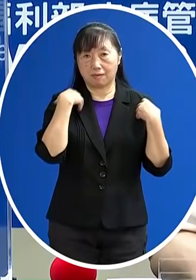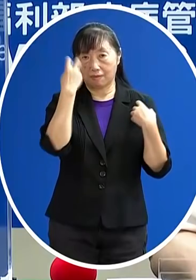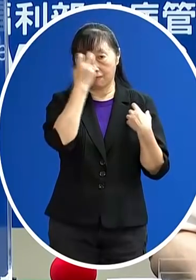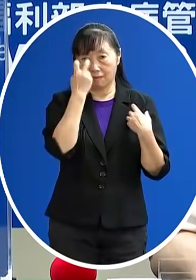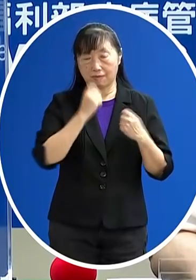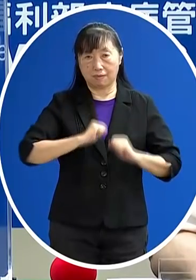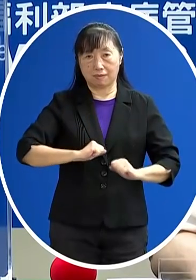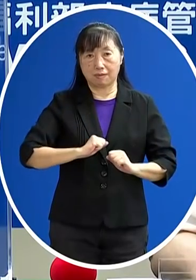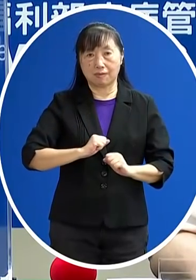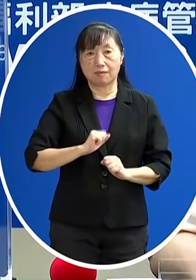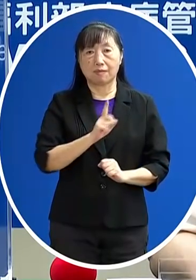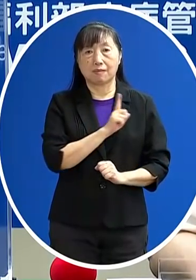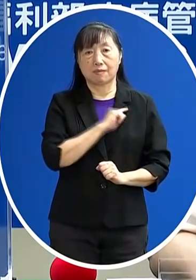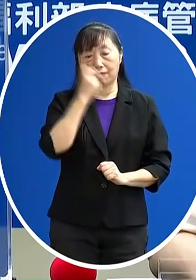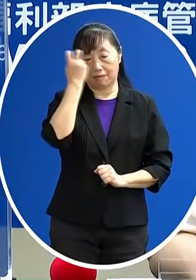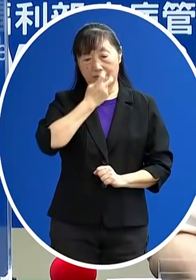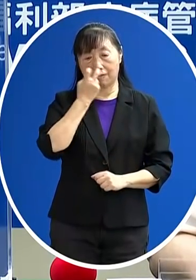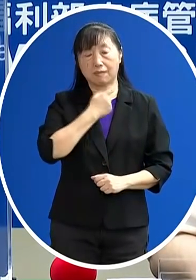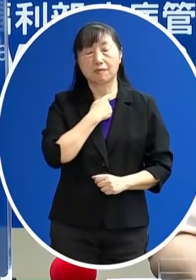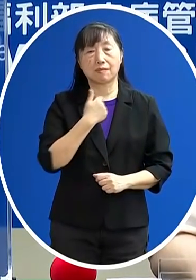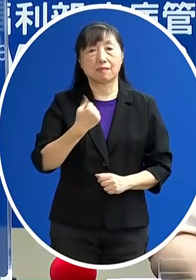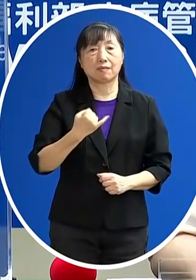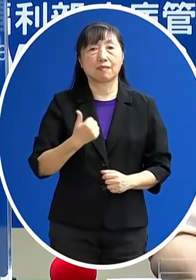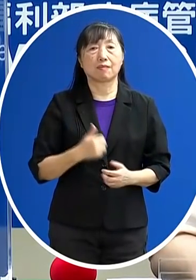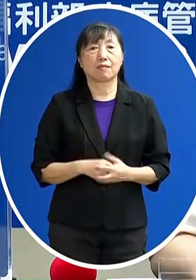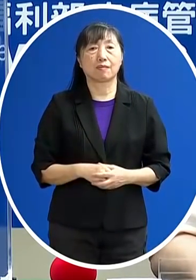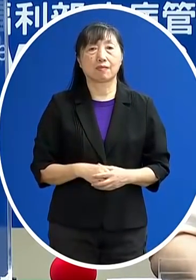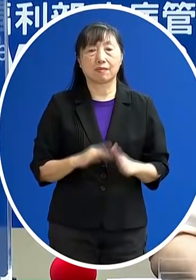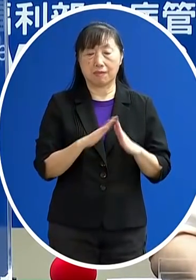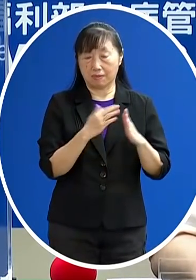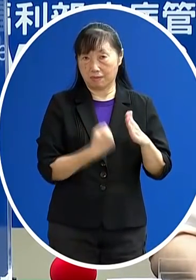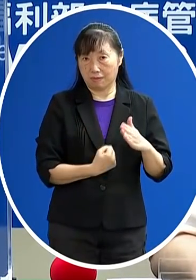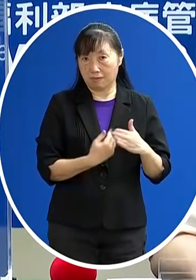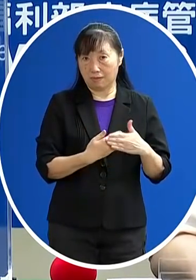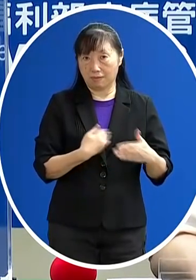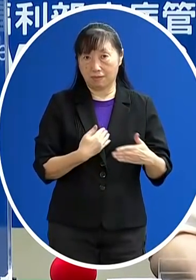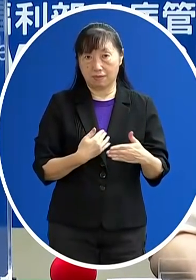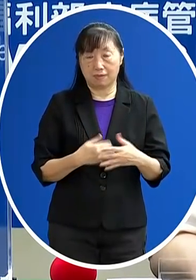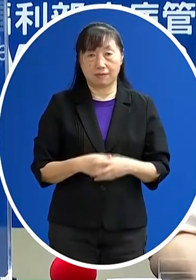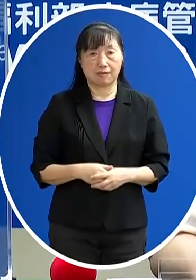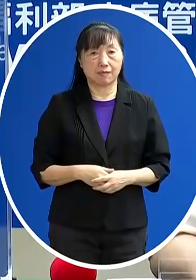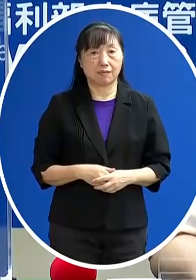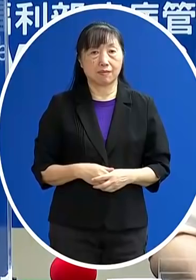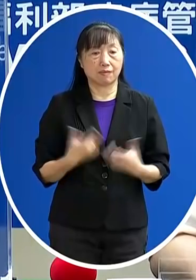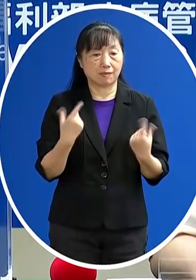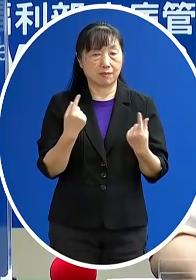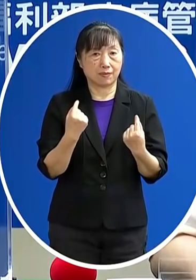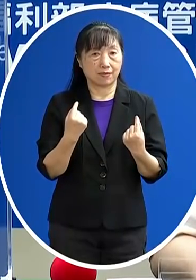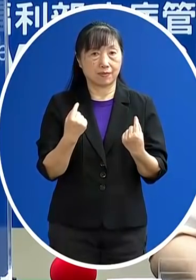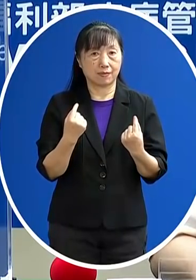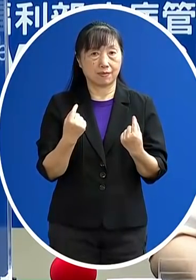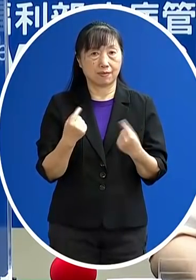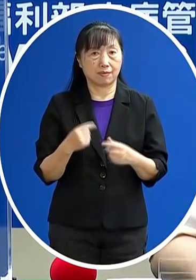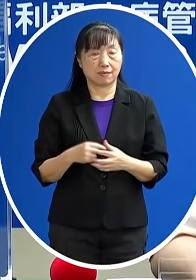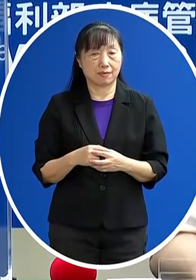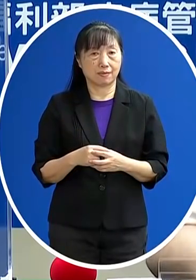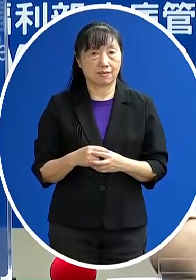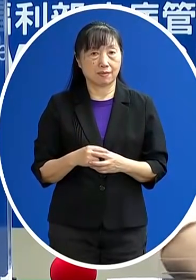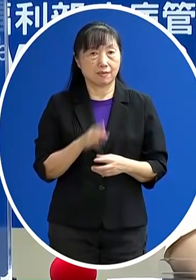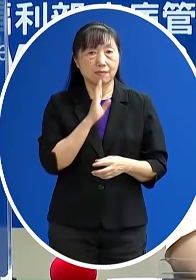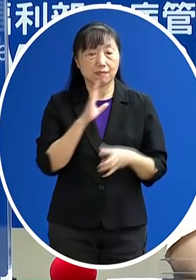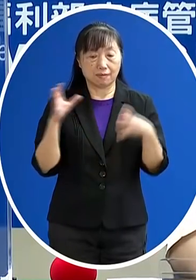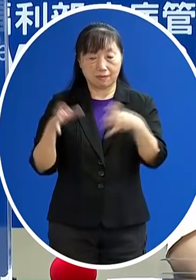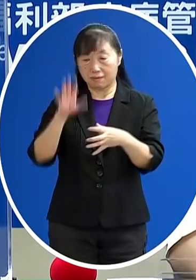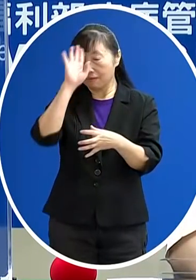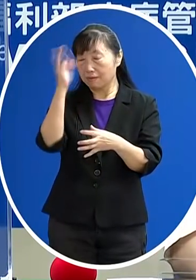我监测。那因为大家在居家隔离，我们这次对还是采用是在我们集中